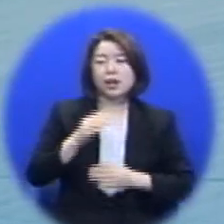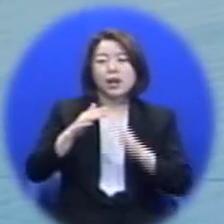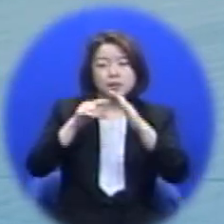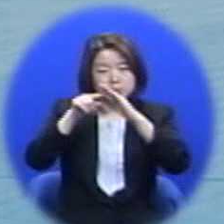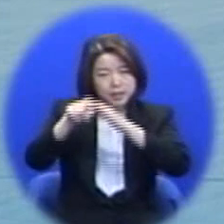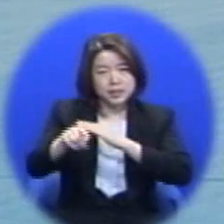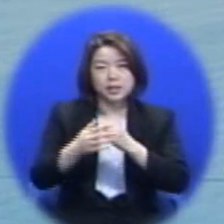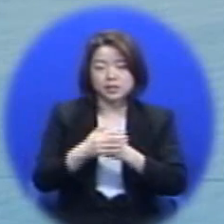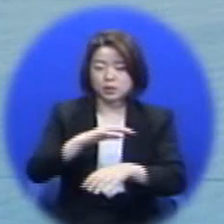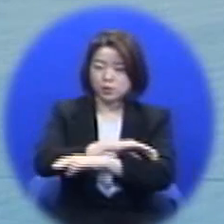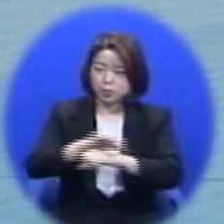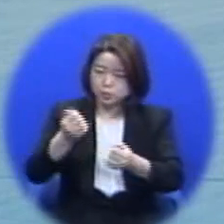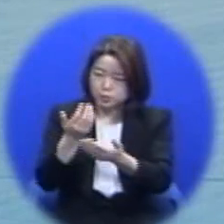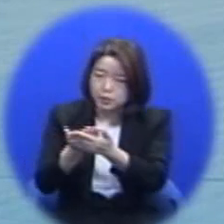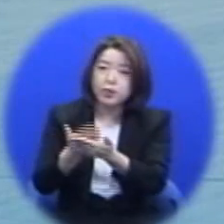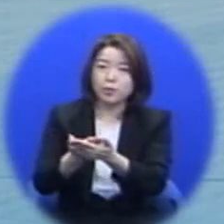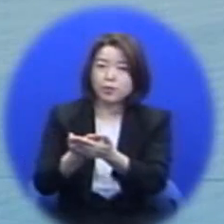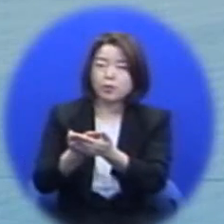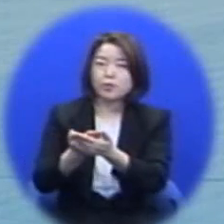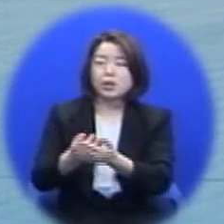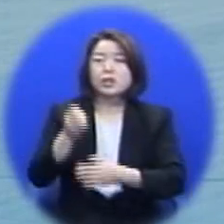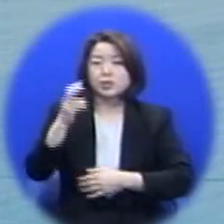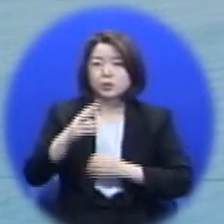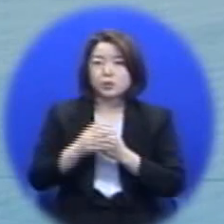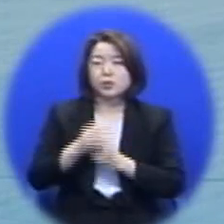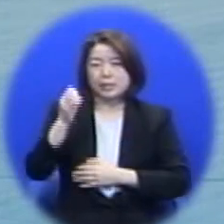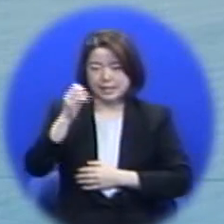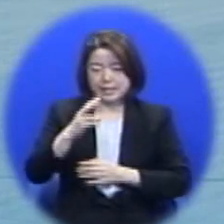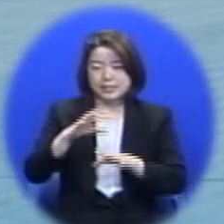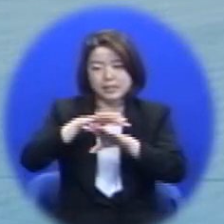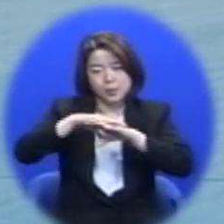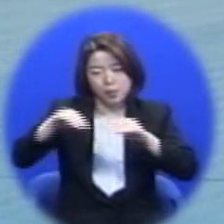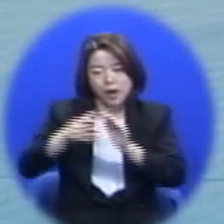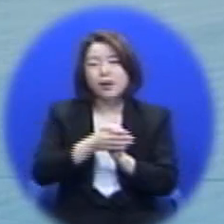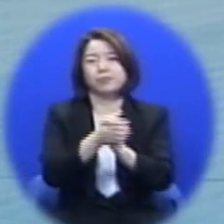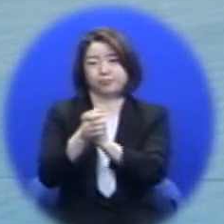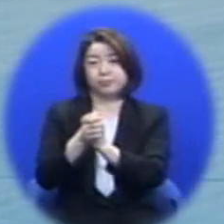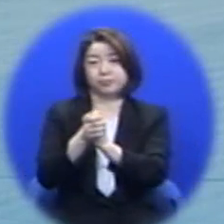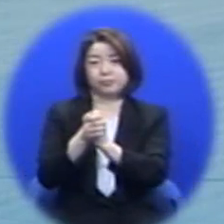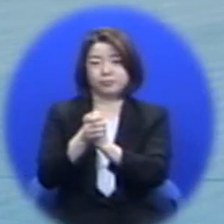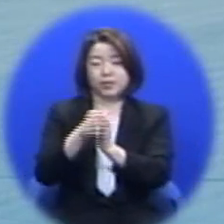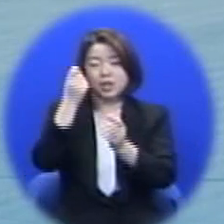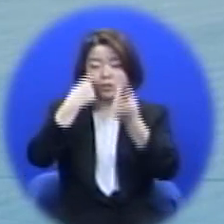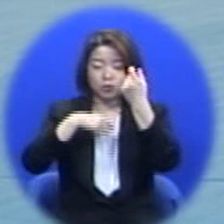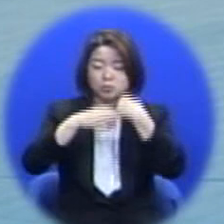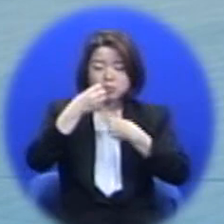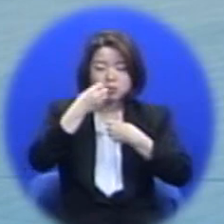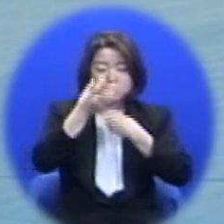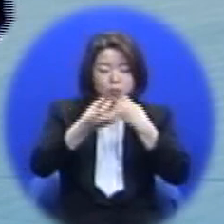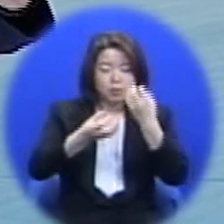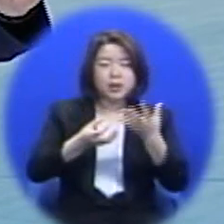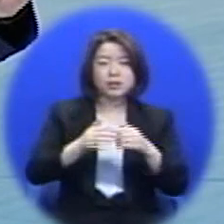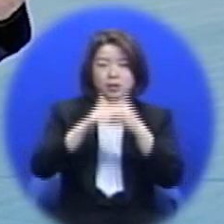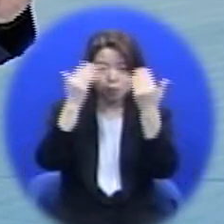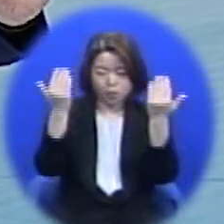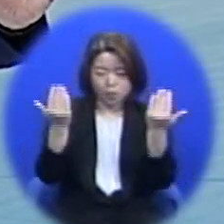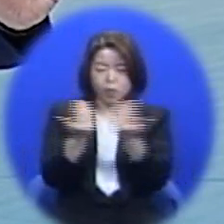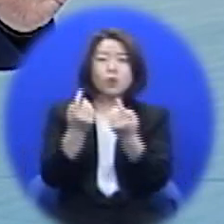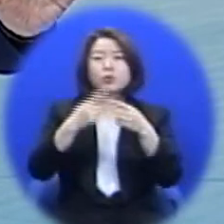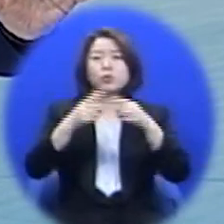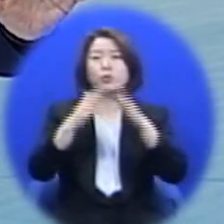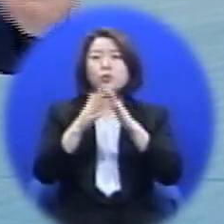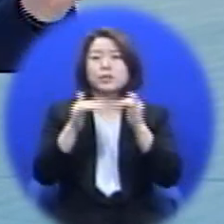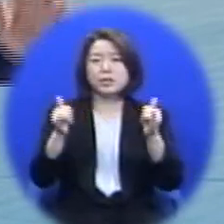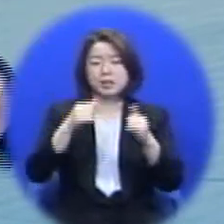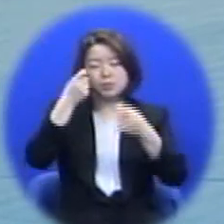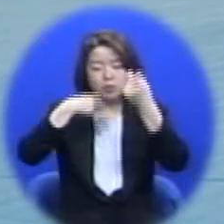찾아가서 용서를 구했고 그리고 우리가 화해했습니다. 눈물로 고백할 때 온 교인들이